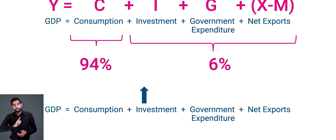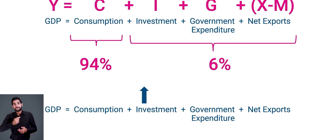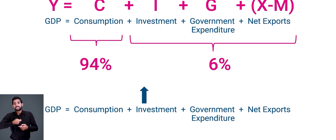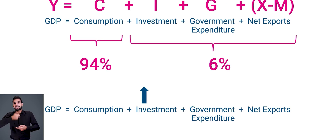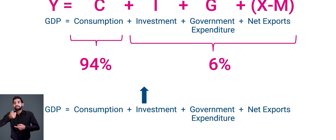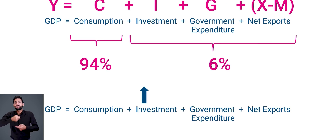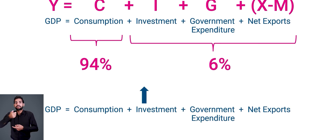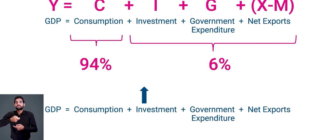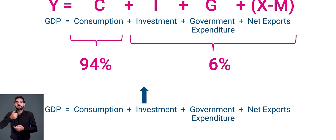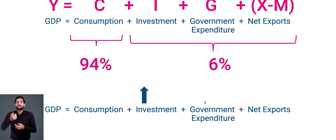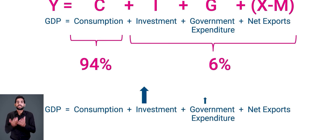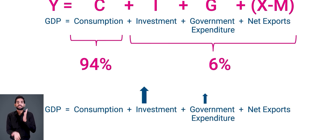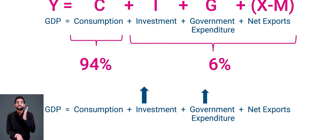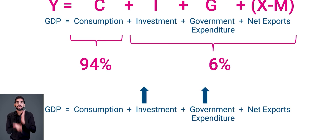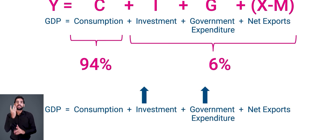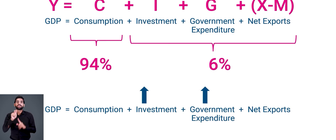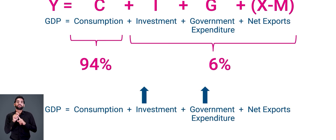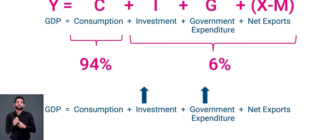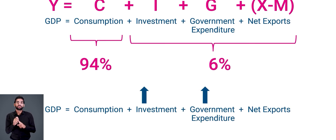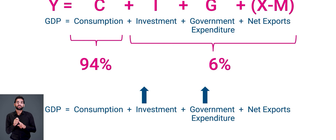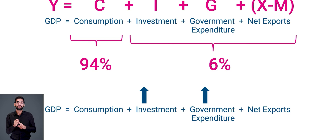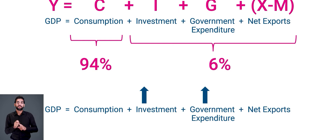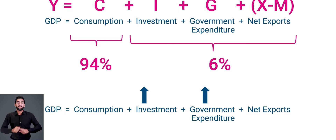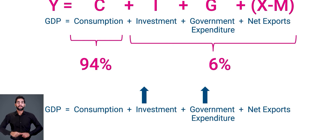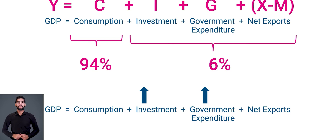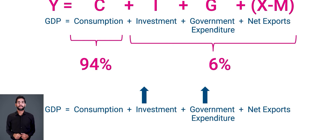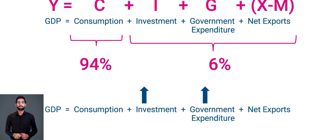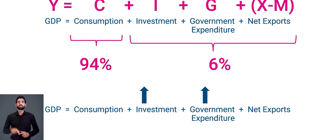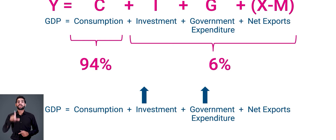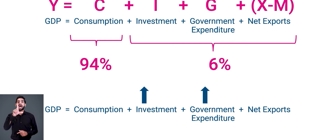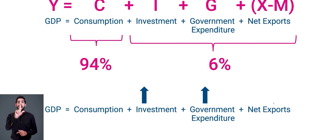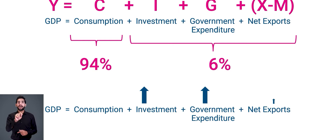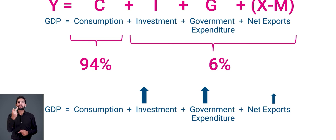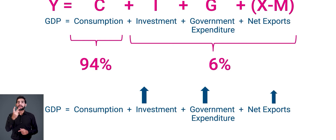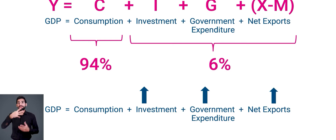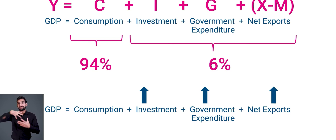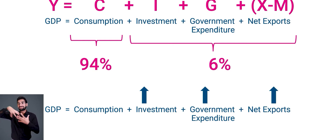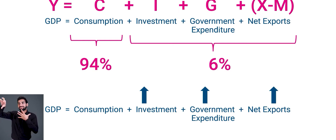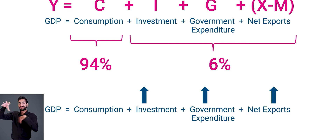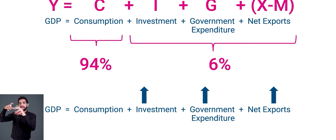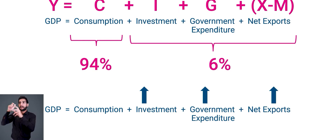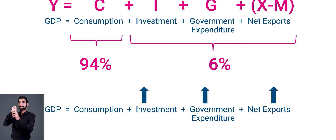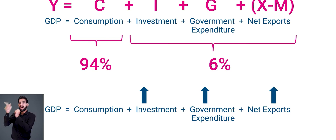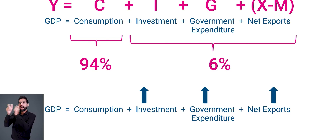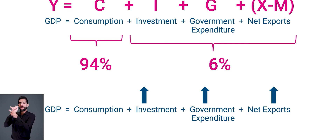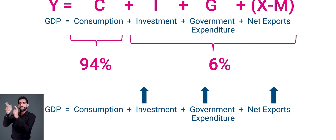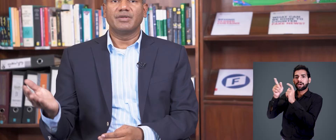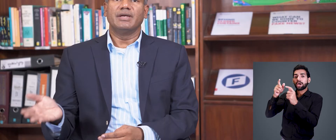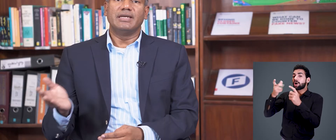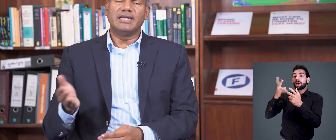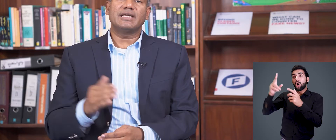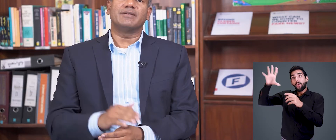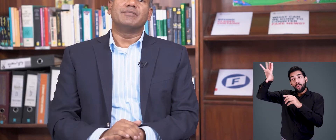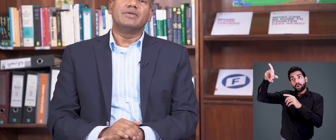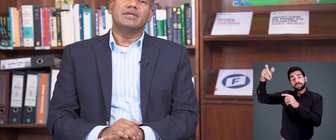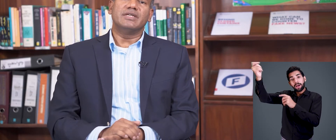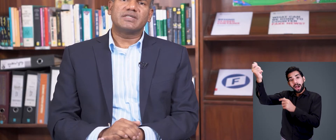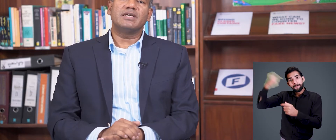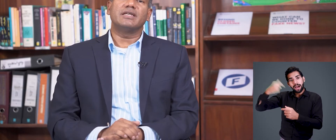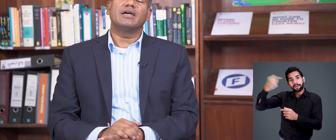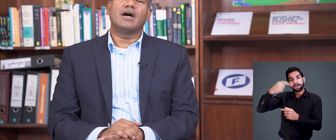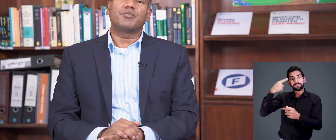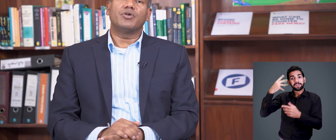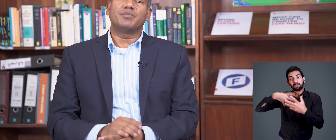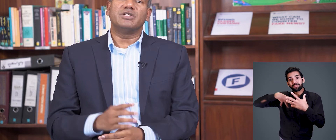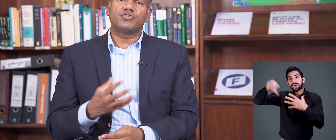کو انکریز کریں، آپ اپنی گورنمنٹ ایکسپینڈیچرز کو انکریز کریں، آپ اپنی ایکسپورٹس کو انکریز کریں. لیکن اس